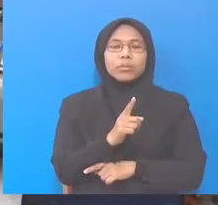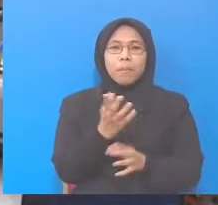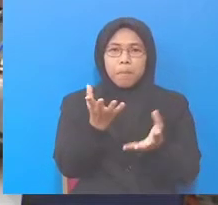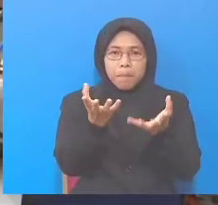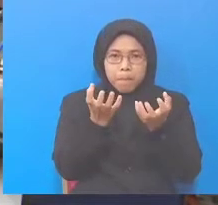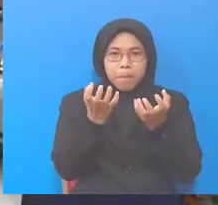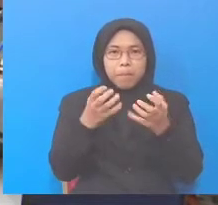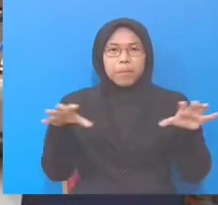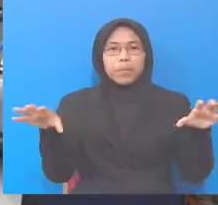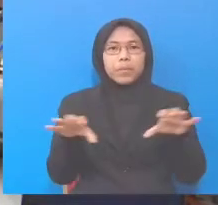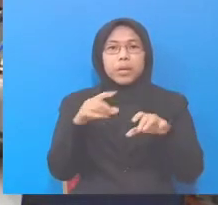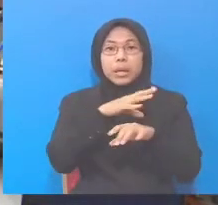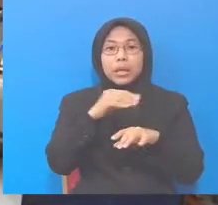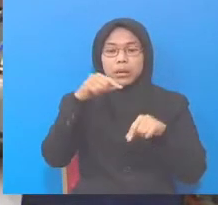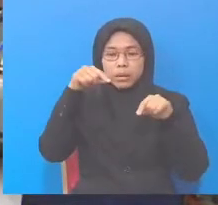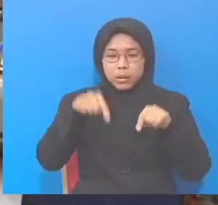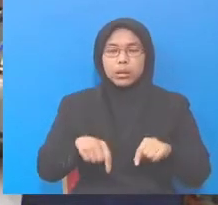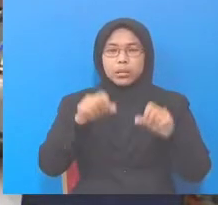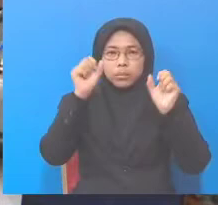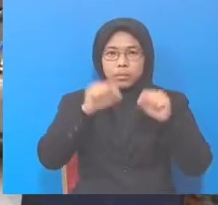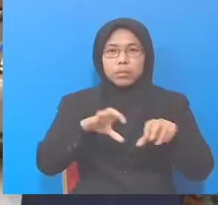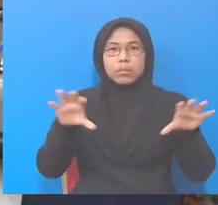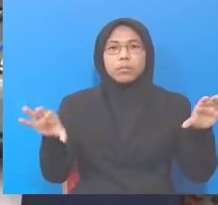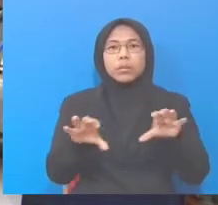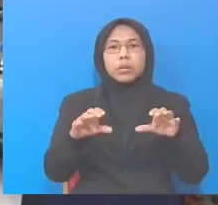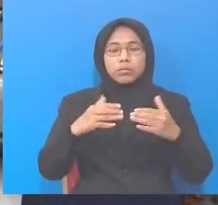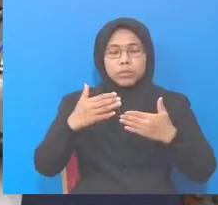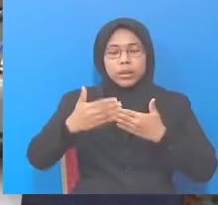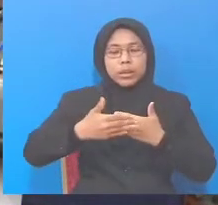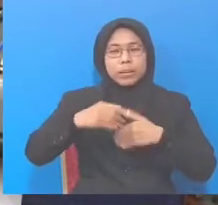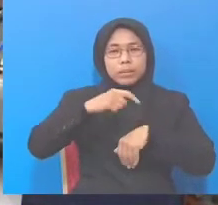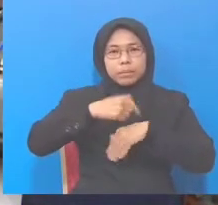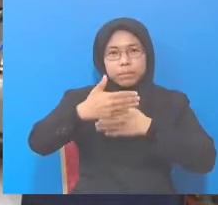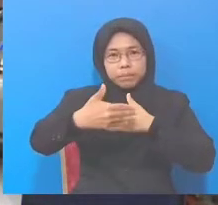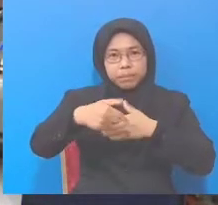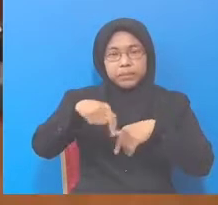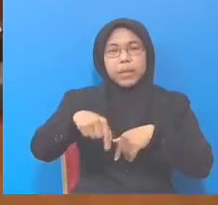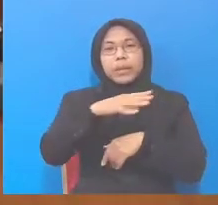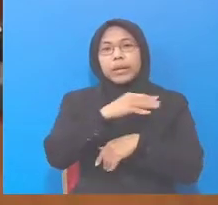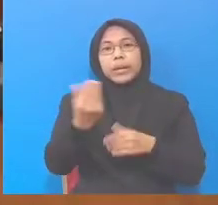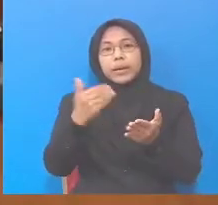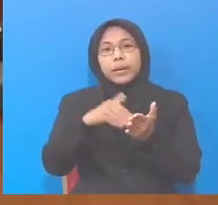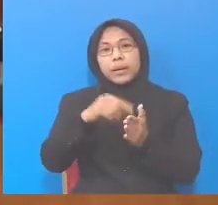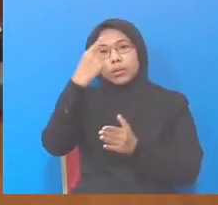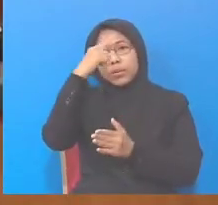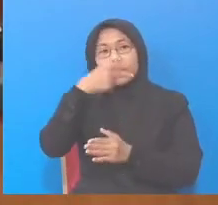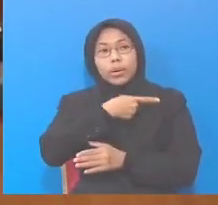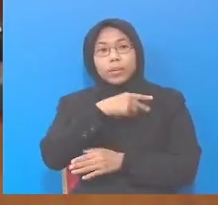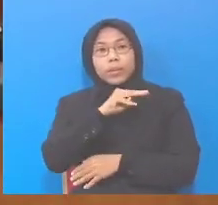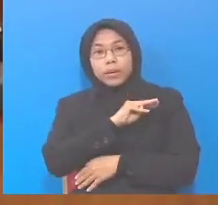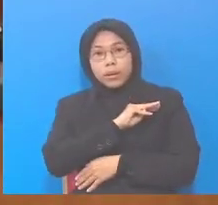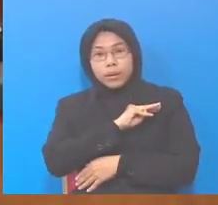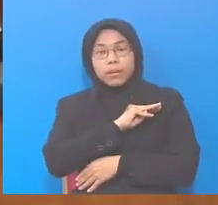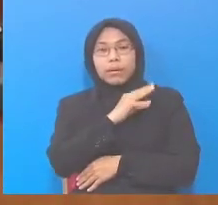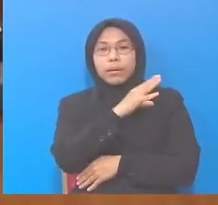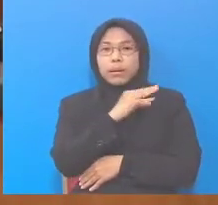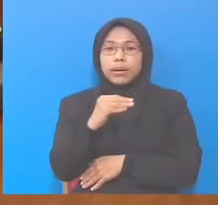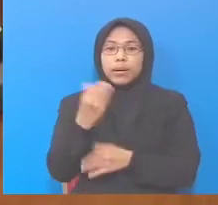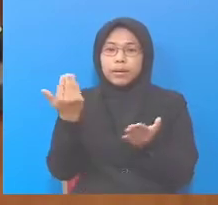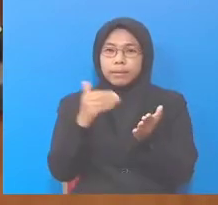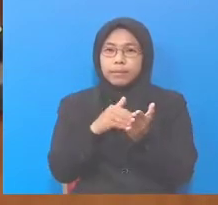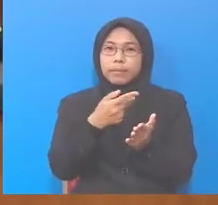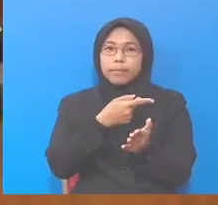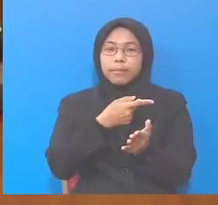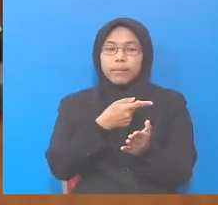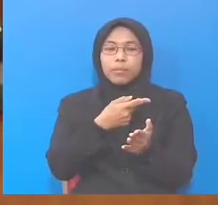optimistik bahawa perkara ini boleh dilakukan dalam masa terdekat dan di peringkat kementerian dan juga di